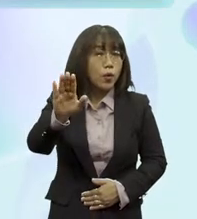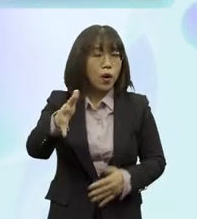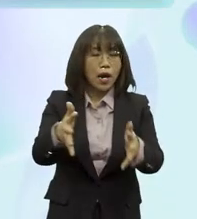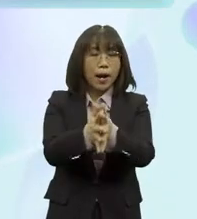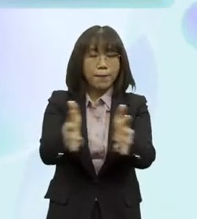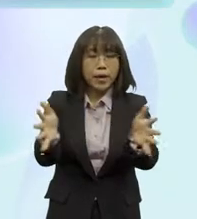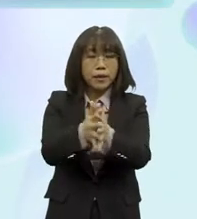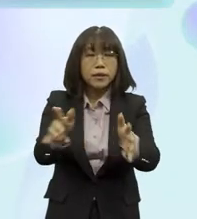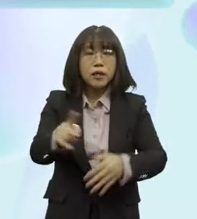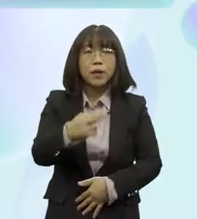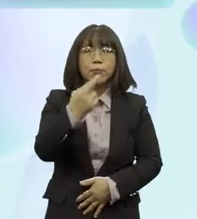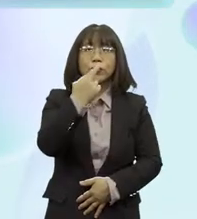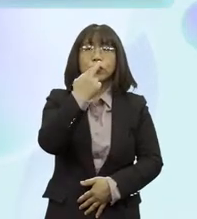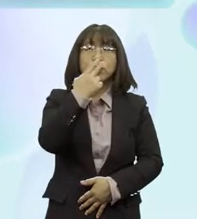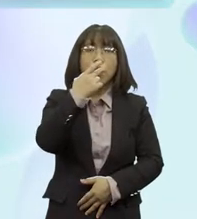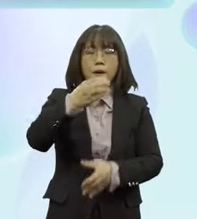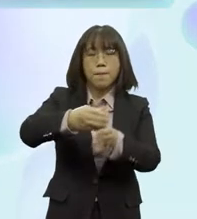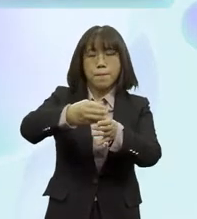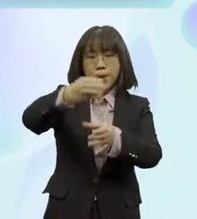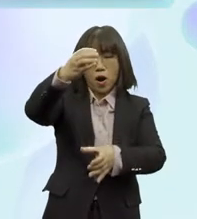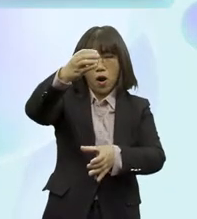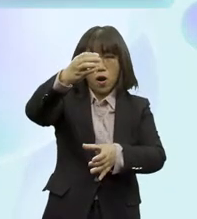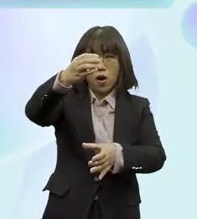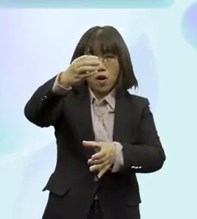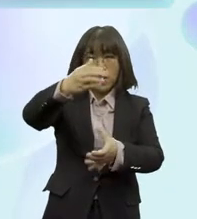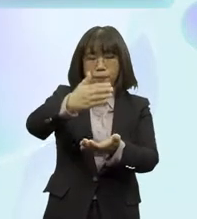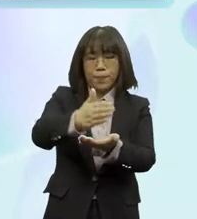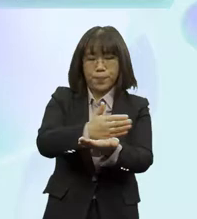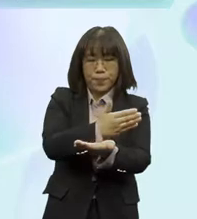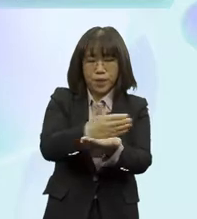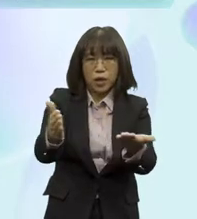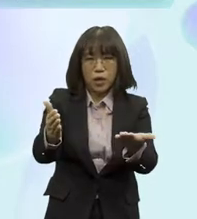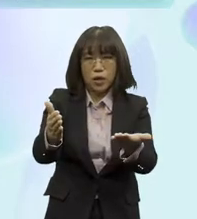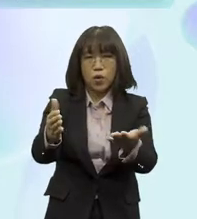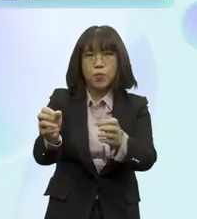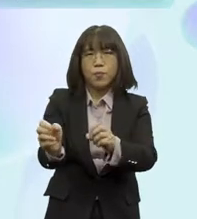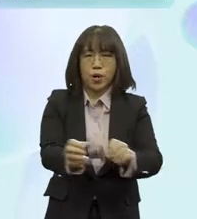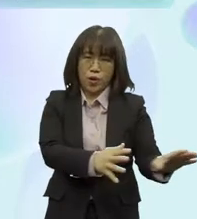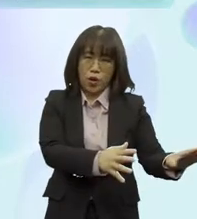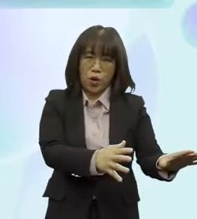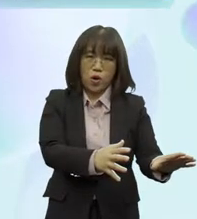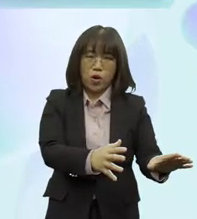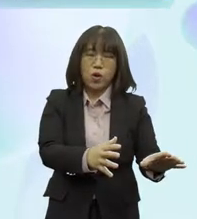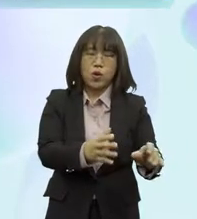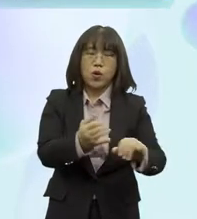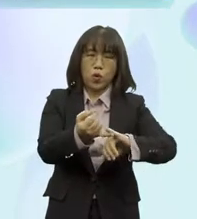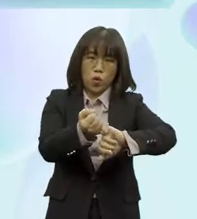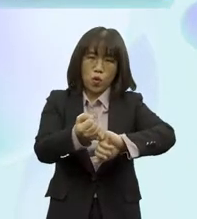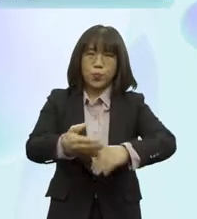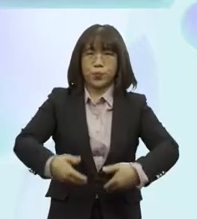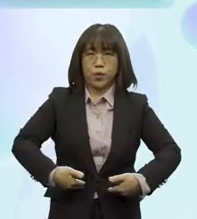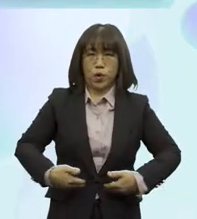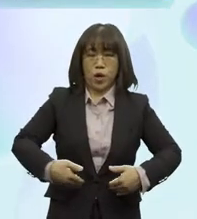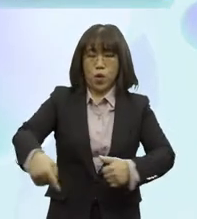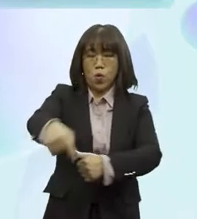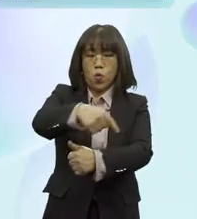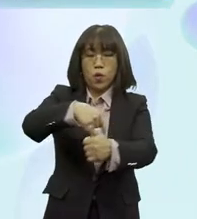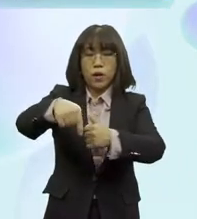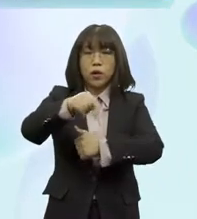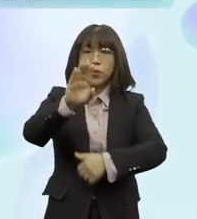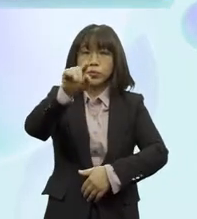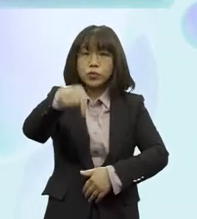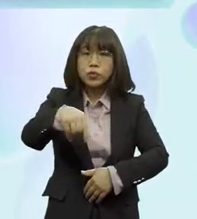앞으로 아파트 단지의 투명 패트병 별도 분리 배출 제가 의무화 됩니다 이는 환경부의